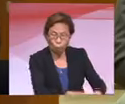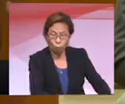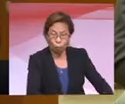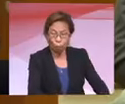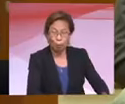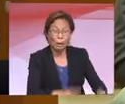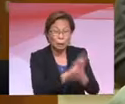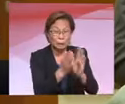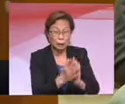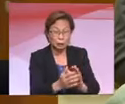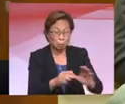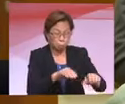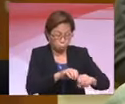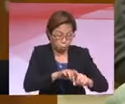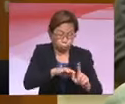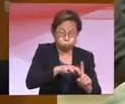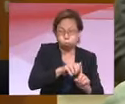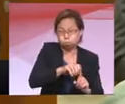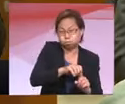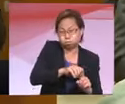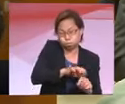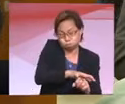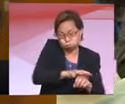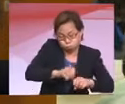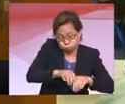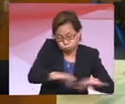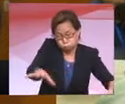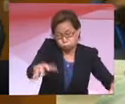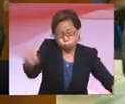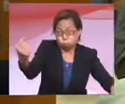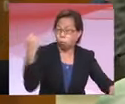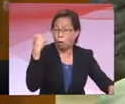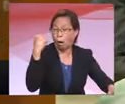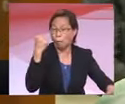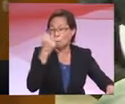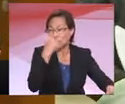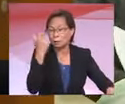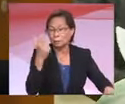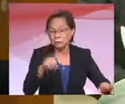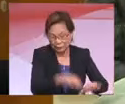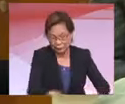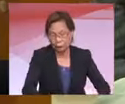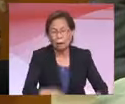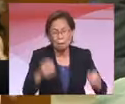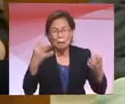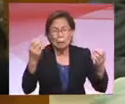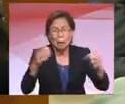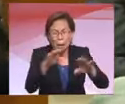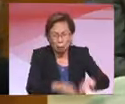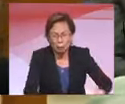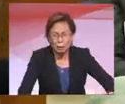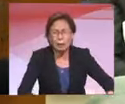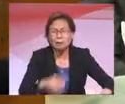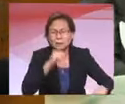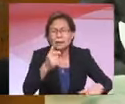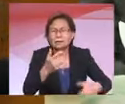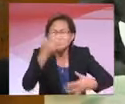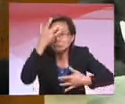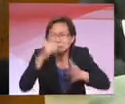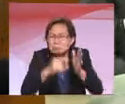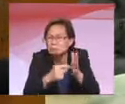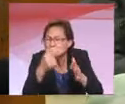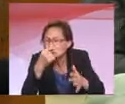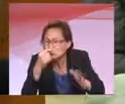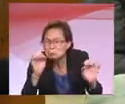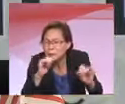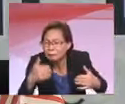spreader kerana hasil saringan kanak-kanak menunjukkan mereka punya high viral load dan kebanyakan tak bergejala atau asymptomatic. Jadi boleh komen? Ya,